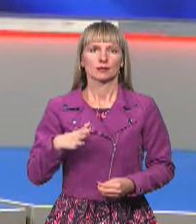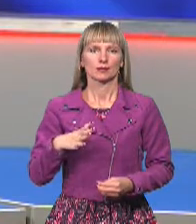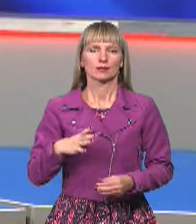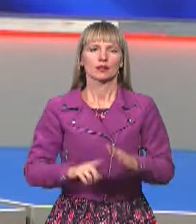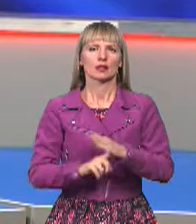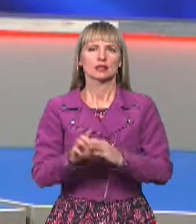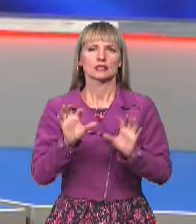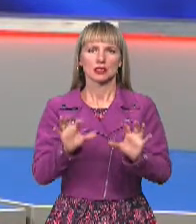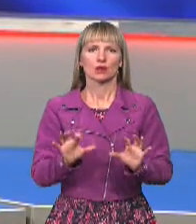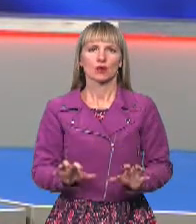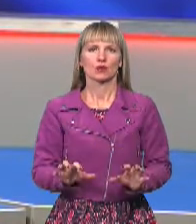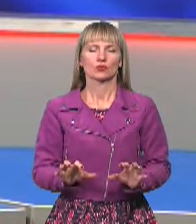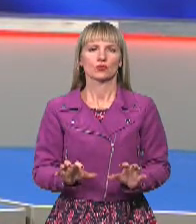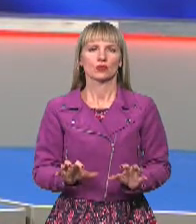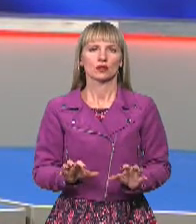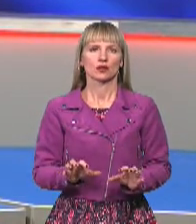вступил в силу закон,